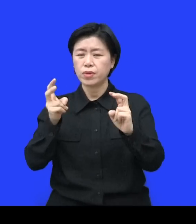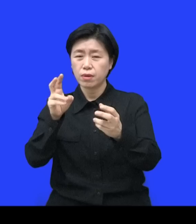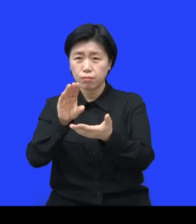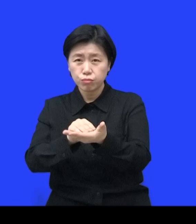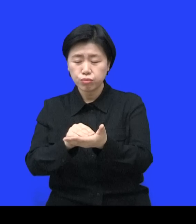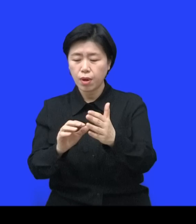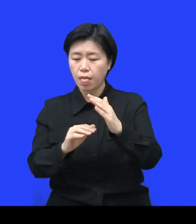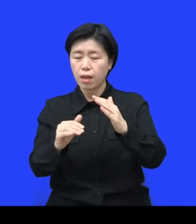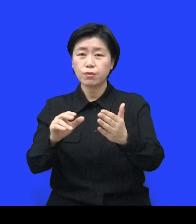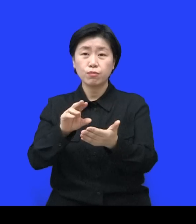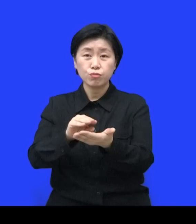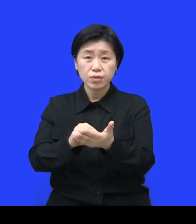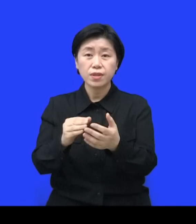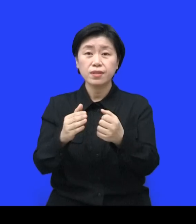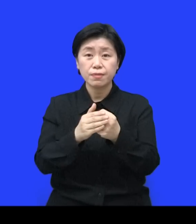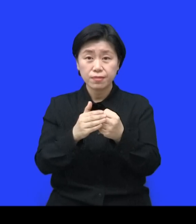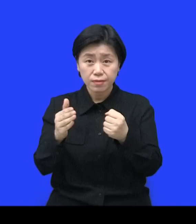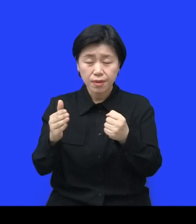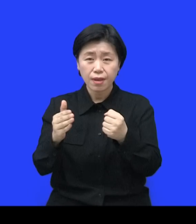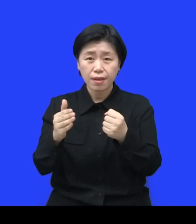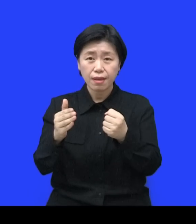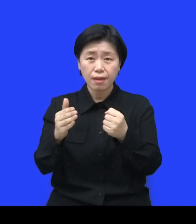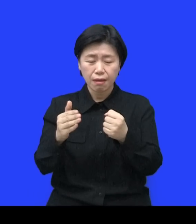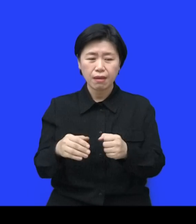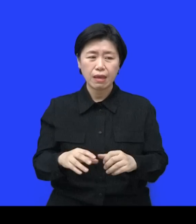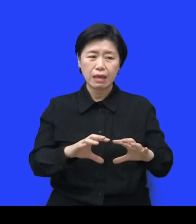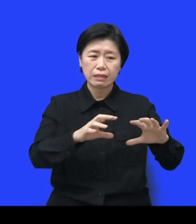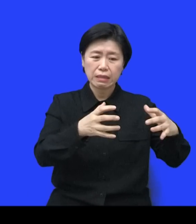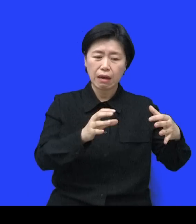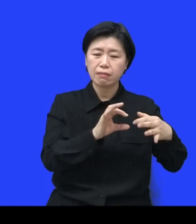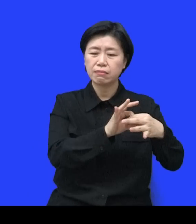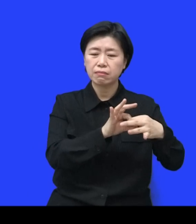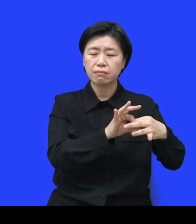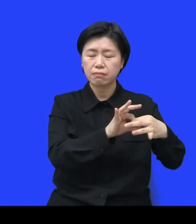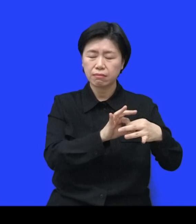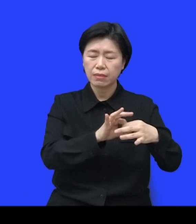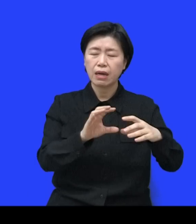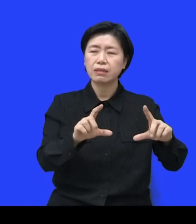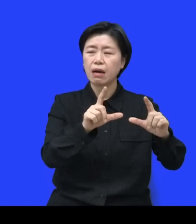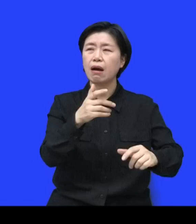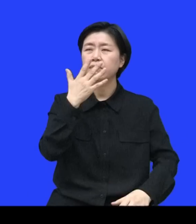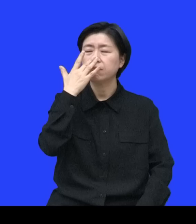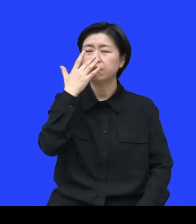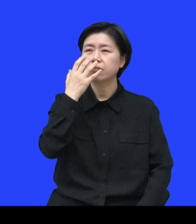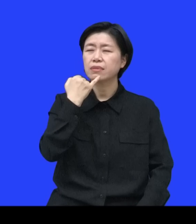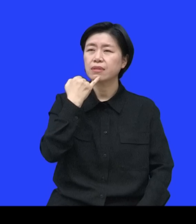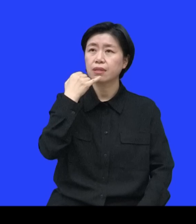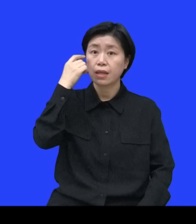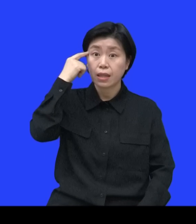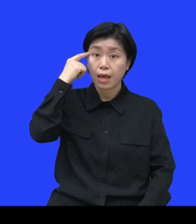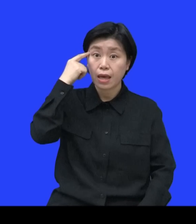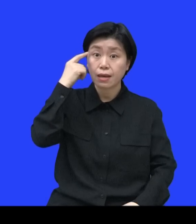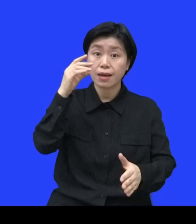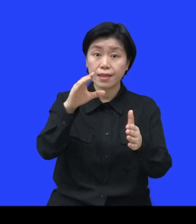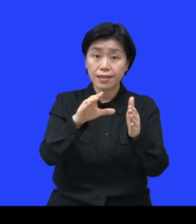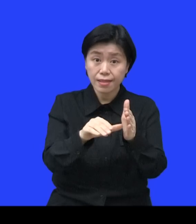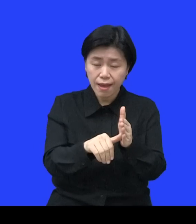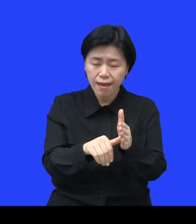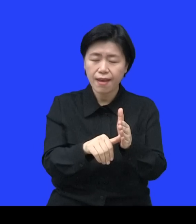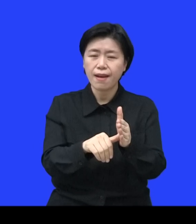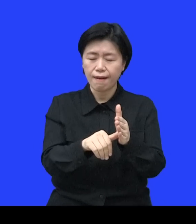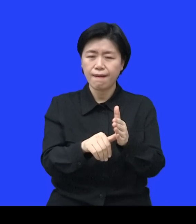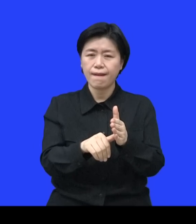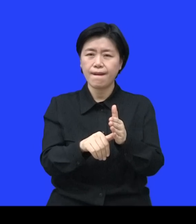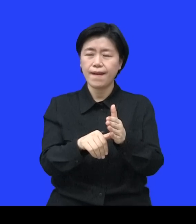가정의 문제 때문에 이 시대에서 그냥 적절히 타협하면서 살아야 되겠다라고 생각이 들 때마다 이렇게 결단하면서